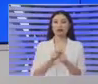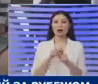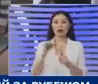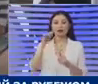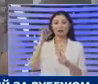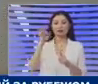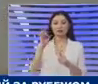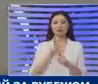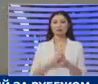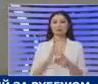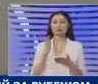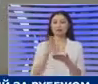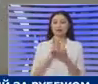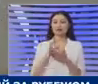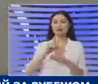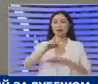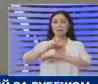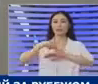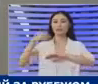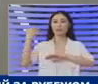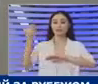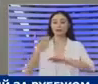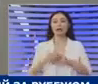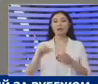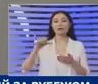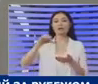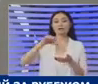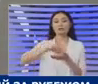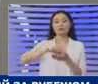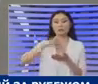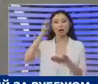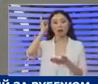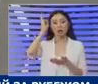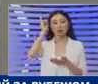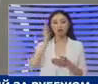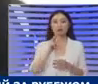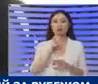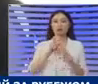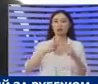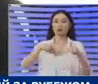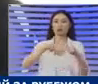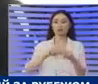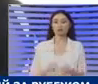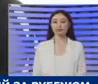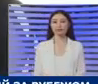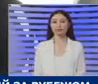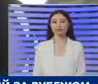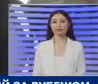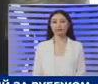за ее пределами, а также сотрудников диппредставительств и консульских учреждений.